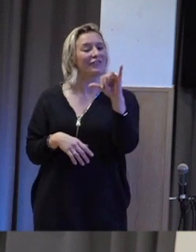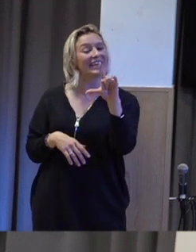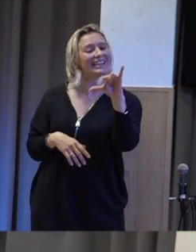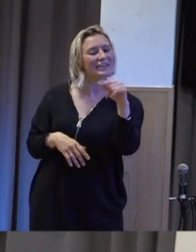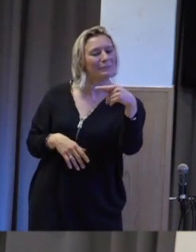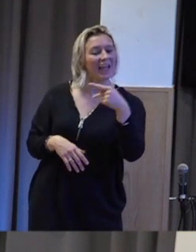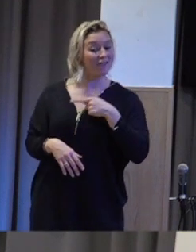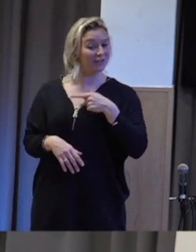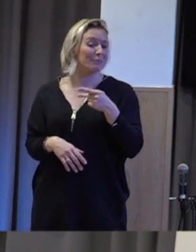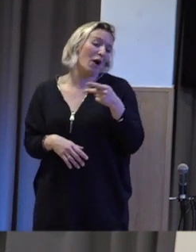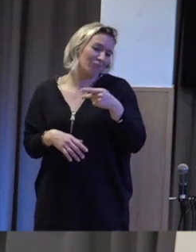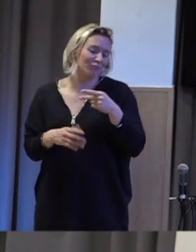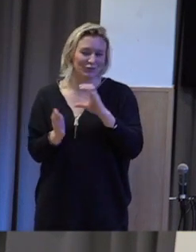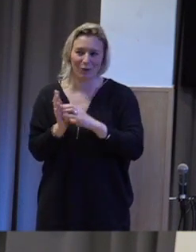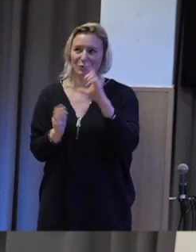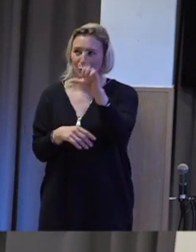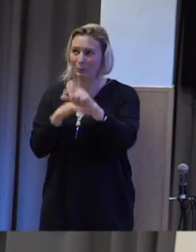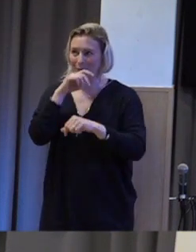Faites toutes choses